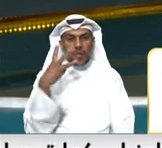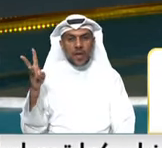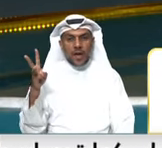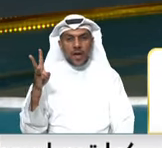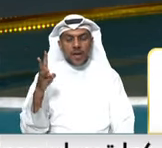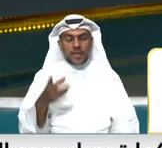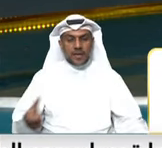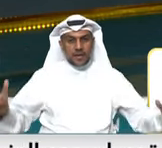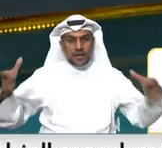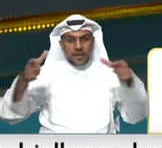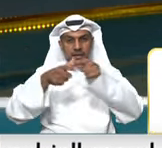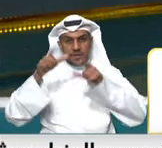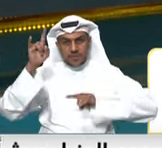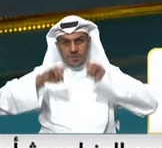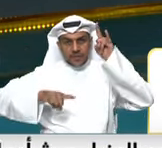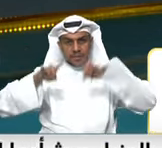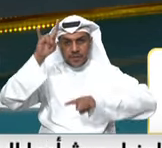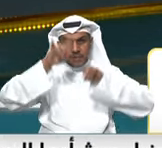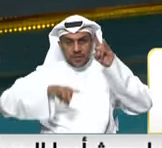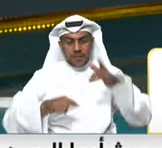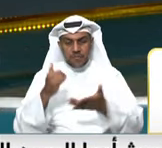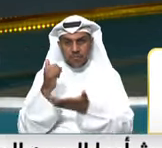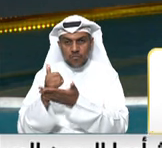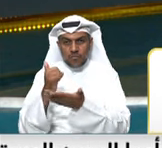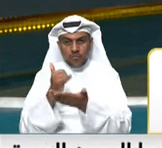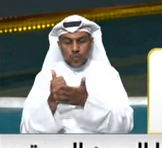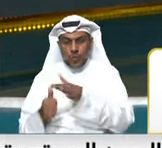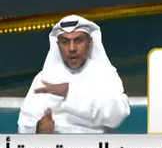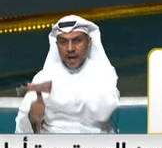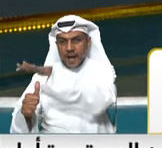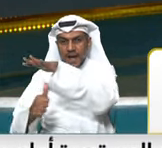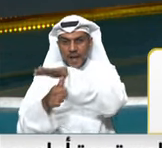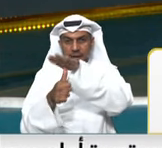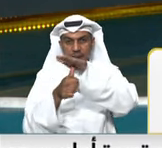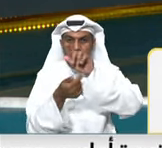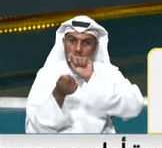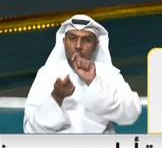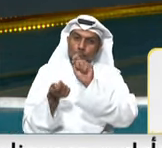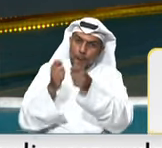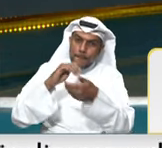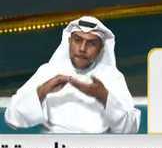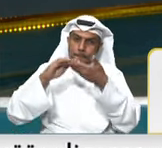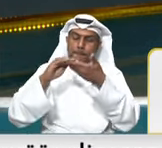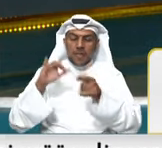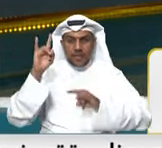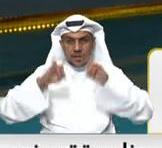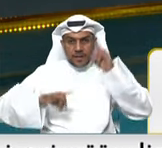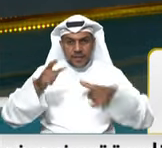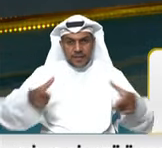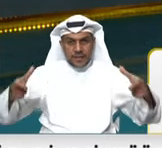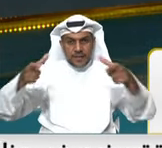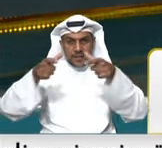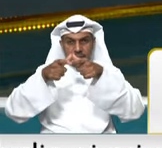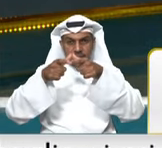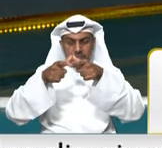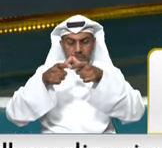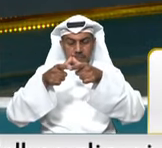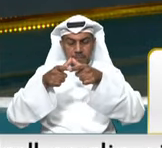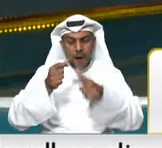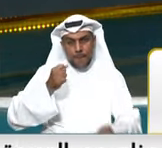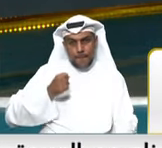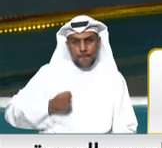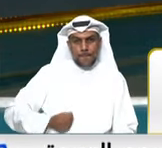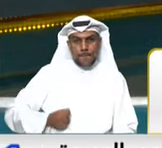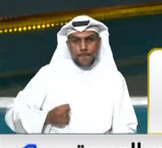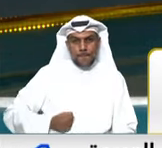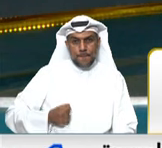جامعة الدول العربية على مستوى القمة بمشاركة القادة العرب أو من يمثلهم منهم. نعم، وستكون